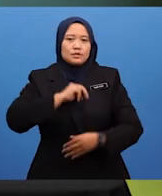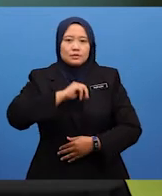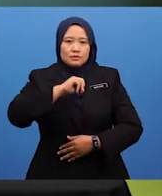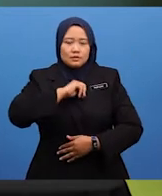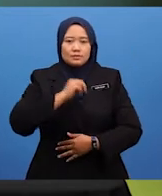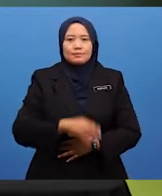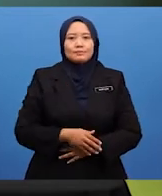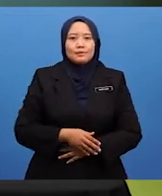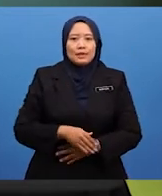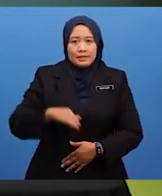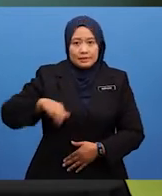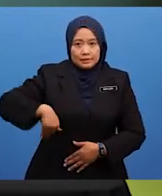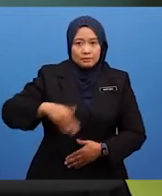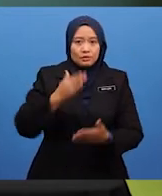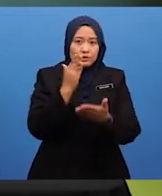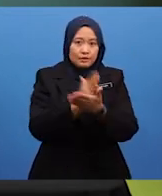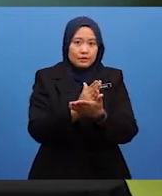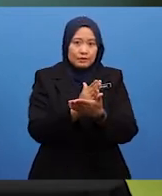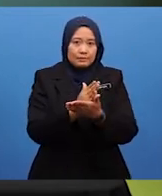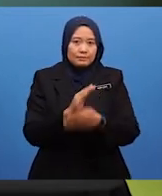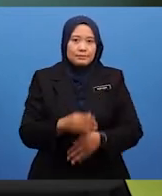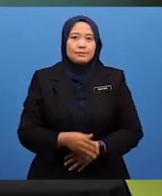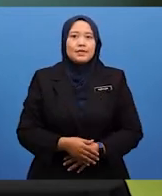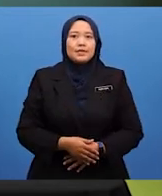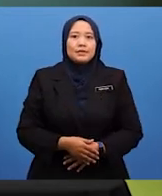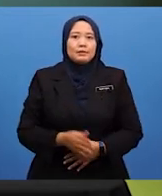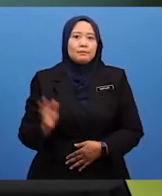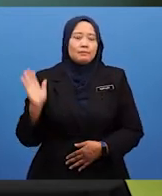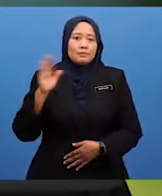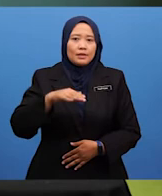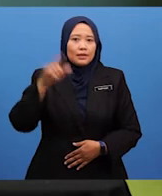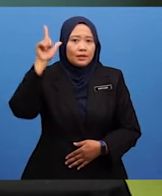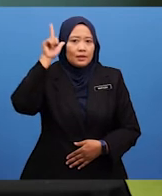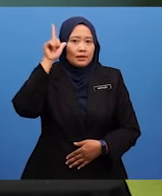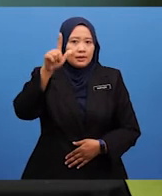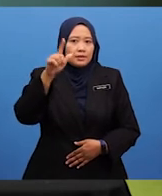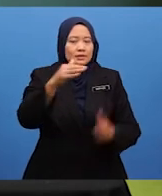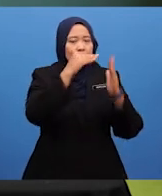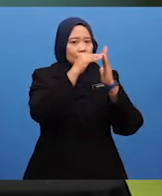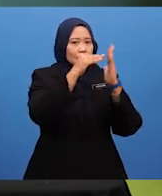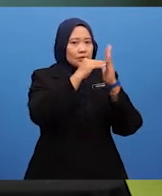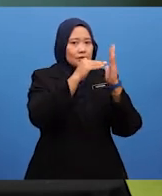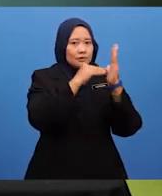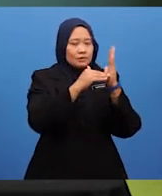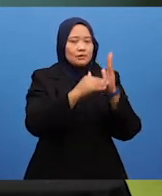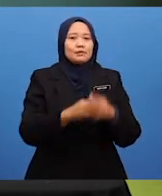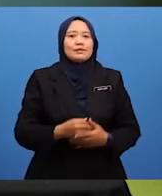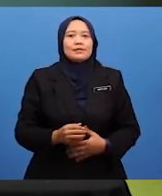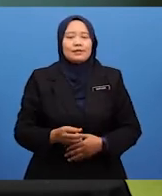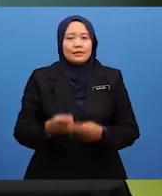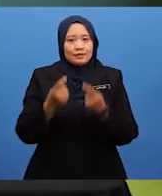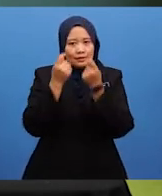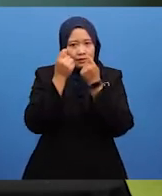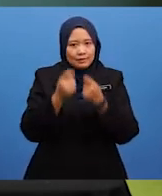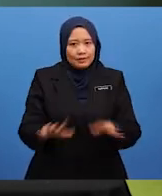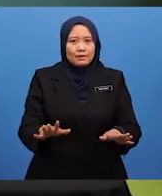Sebelum cikgu menamatkan kelas kita pada hari ini, mari kita lihat senarai semak kandungan yang